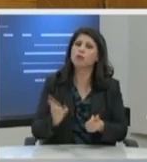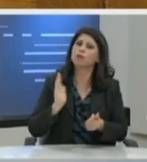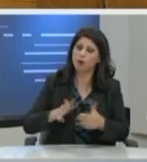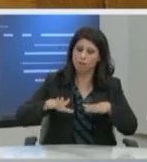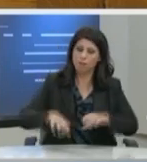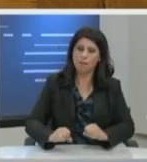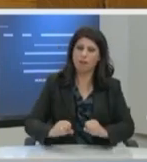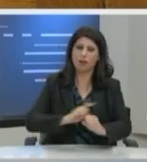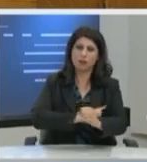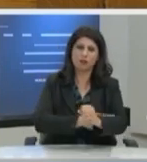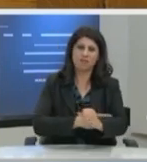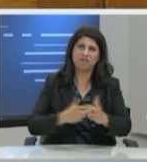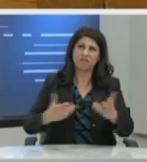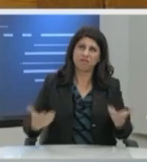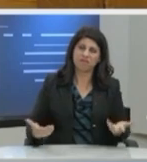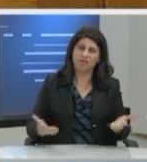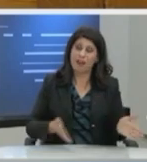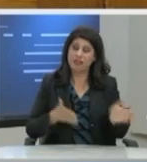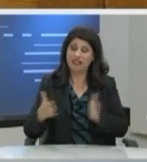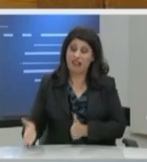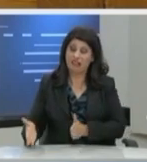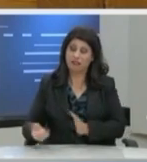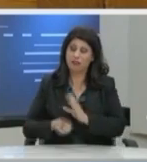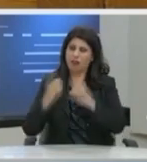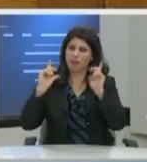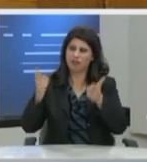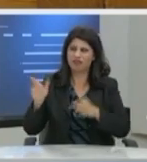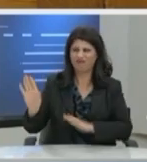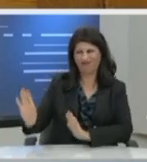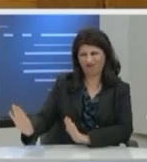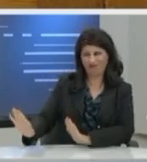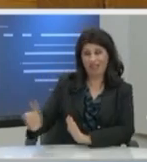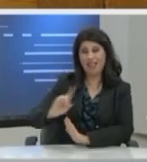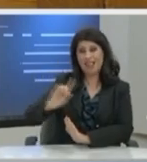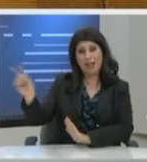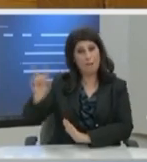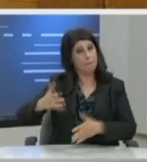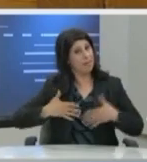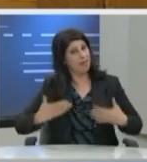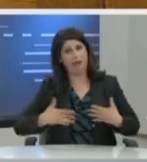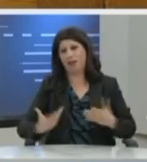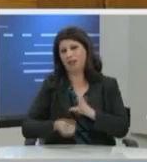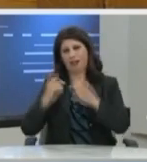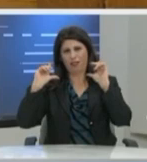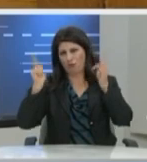στην εξουσία. Αλλά ωστόσο λέω και για τη Νέα Δημοκρατία. Μη χαίρεται η Νέα Δημοκρατία.